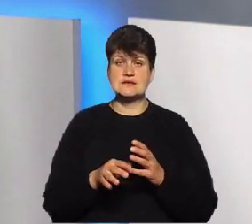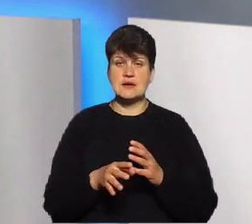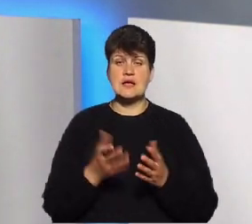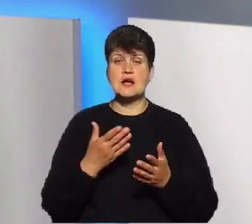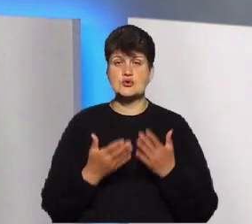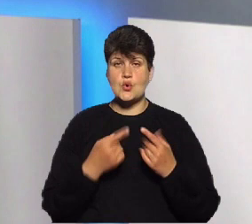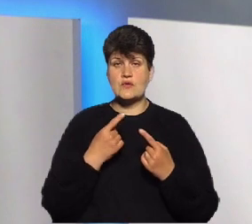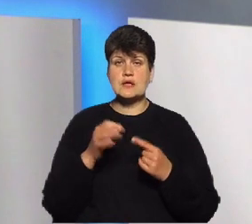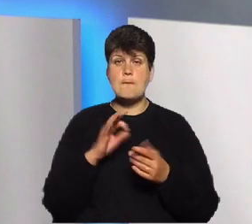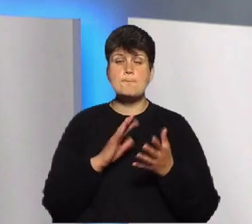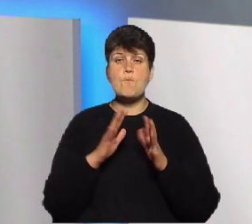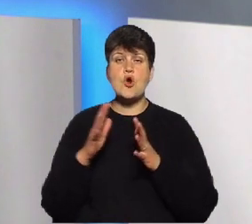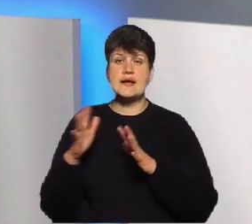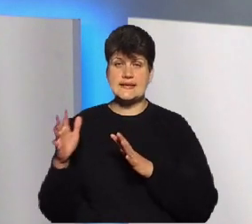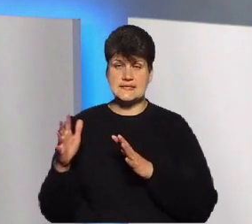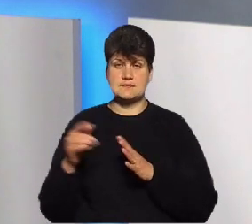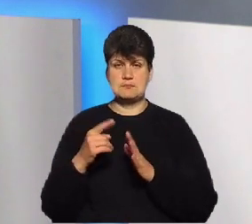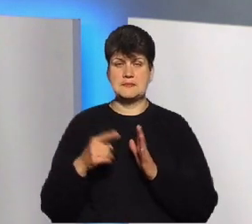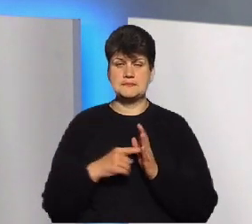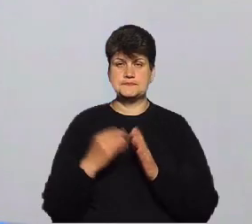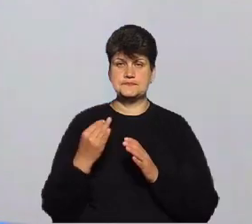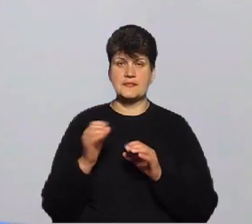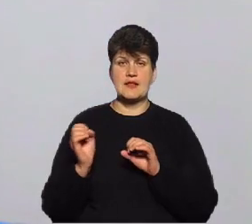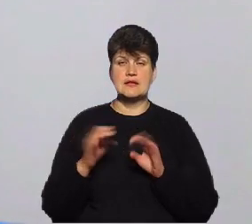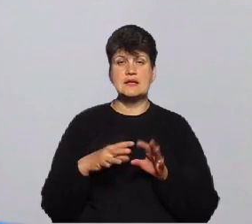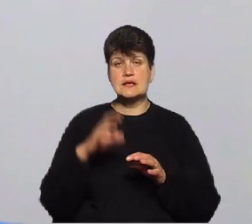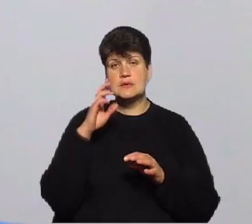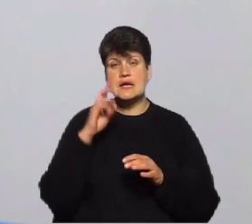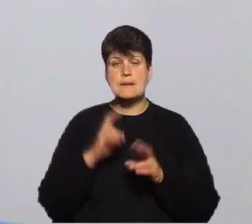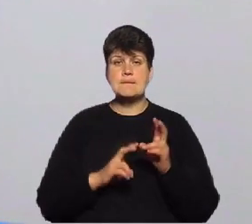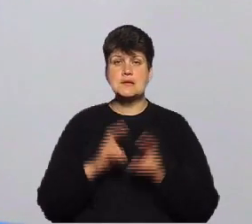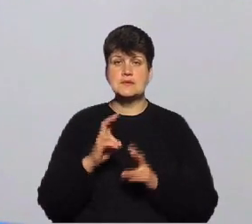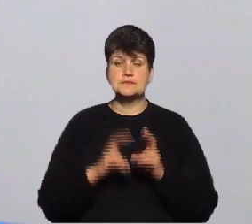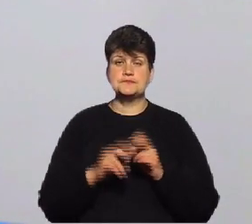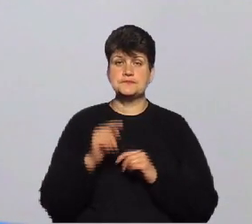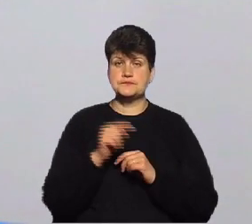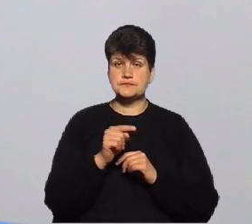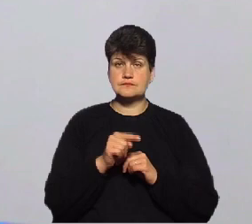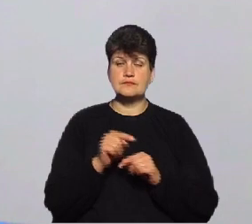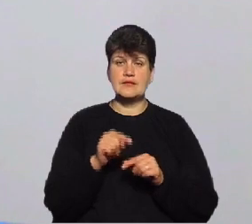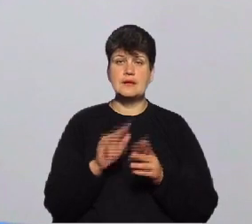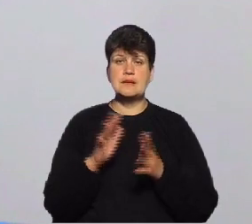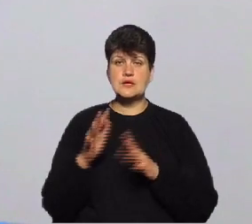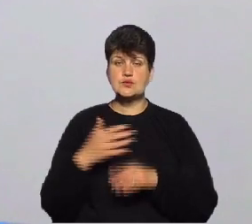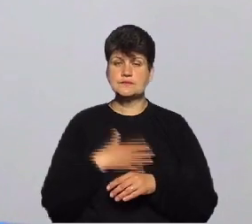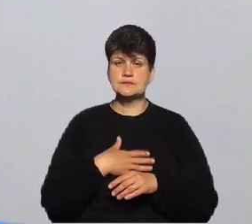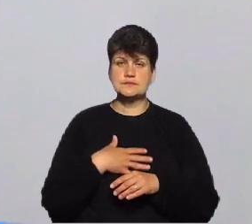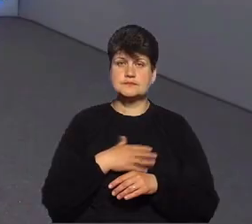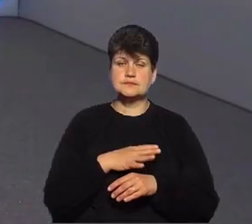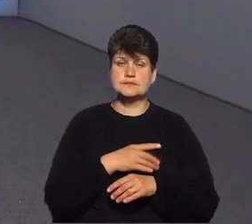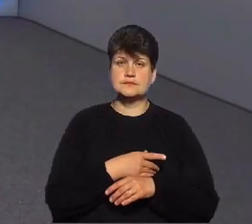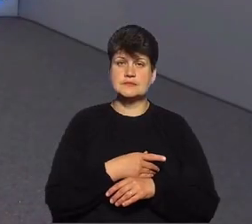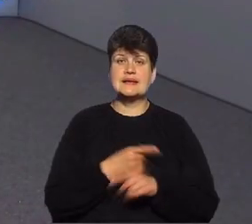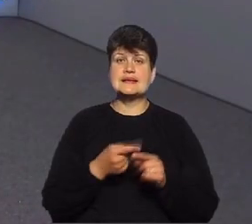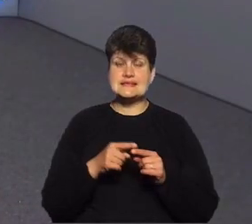питання, передати в якесь комунальне підприємство, щоб воно тим лісом турбувалося? Це реальна перспектива